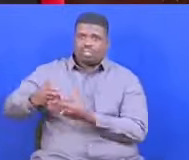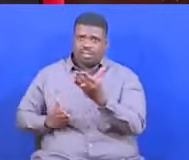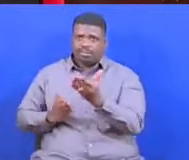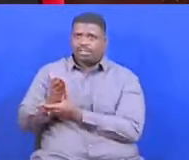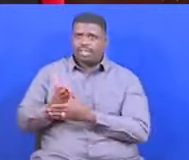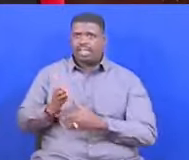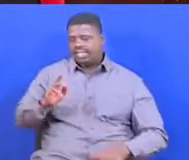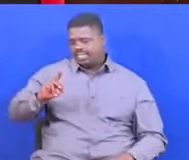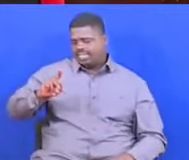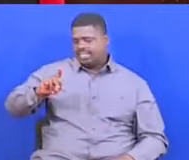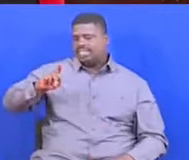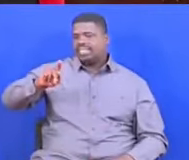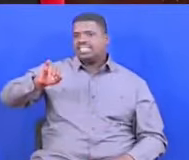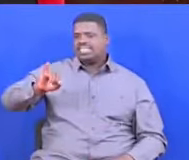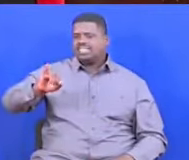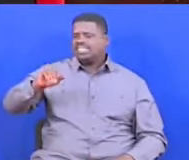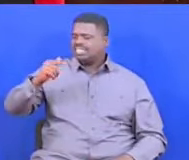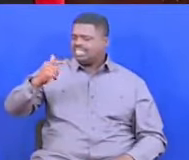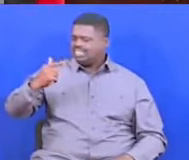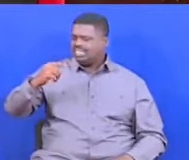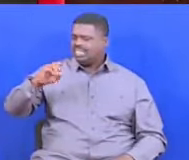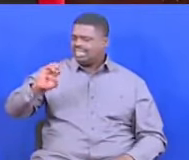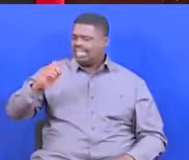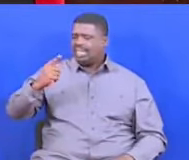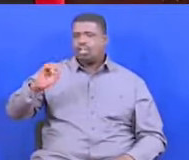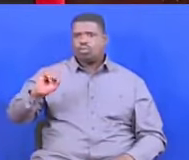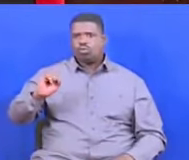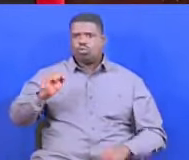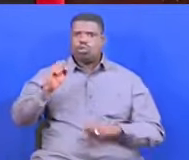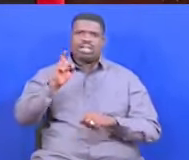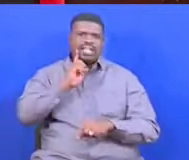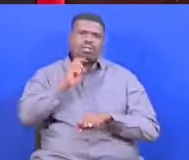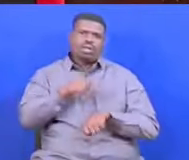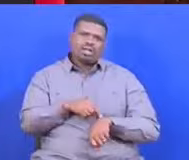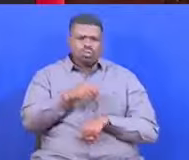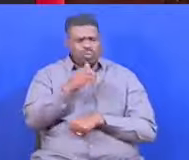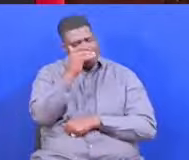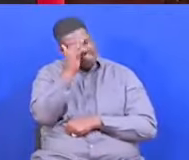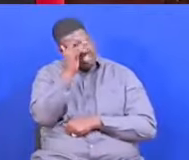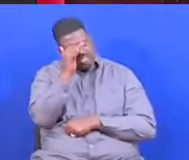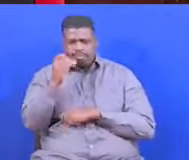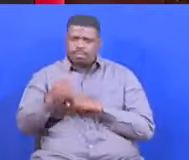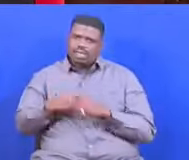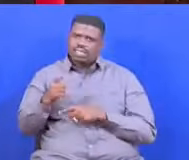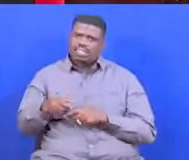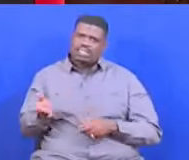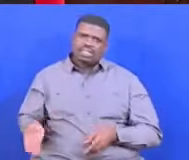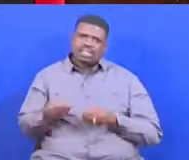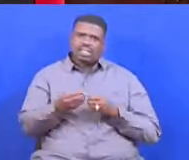117. Kila wakati tulifikiri miradi hii ingeleta fursa za ajira